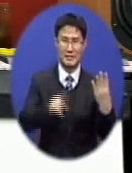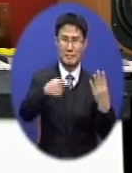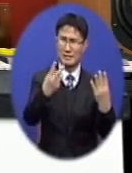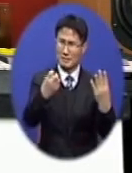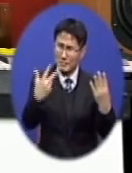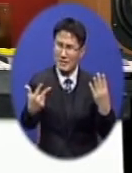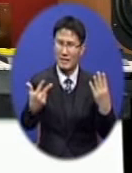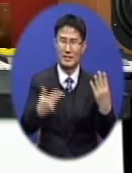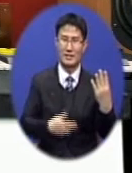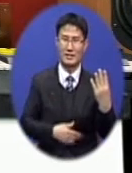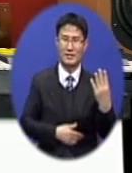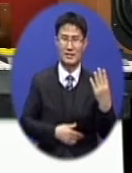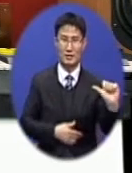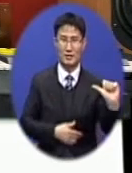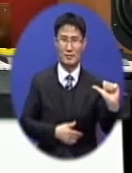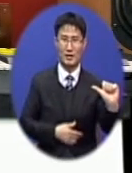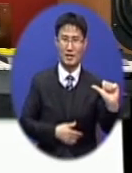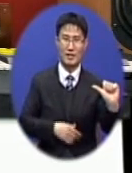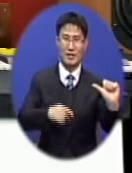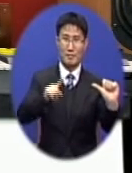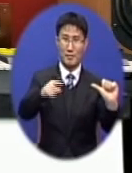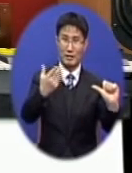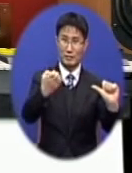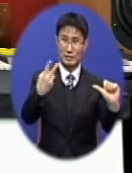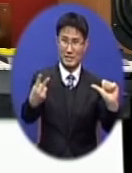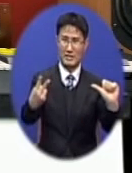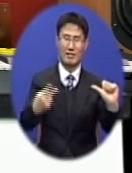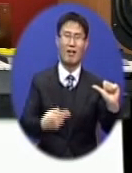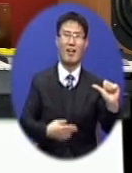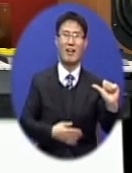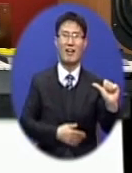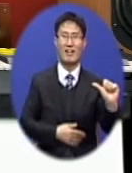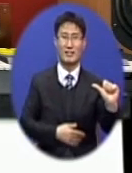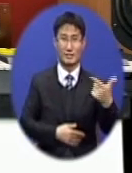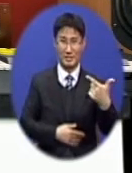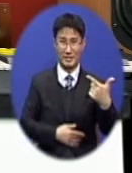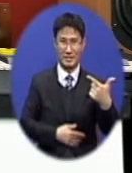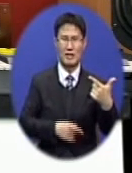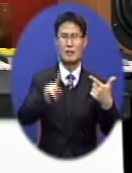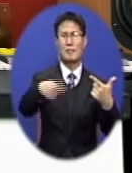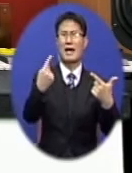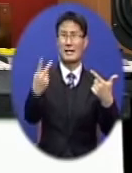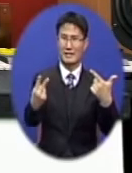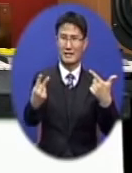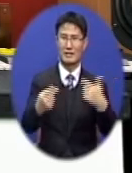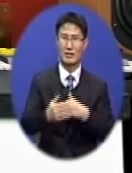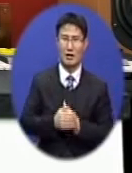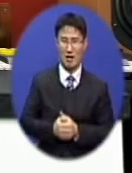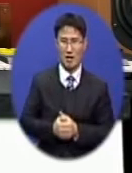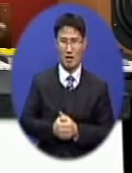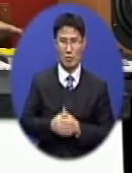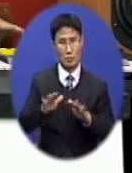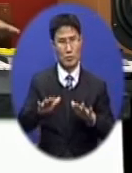4번 137표. 네. 5번 192표입니다. 네, 6번 102표.